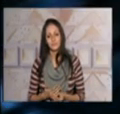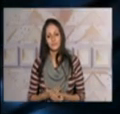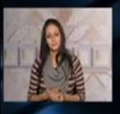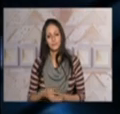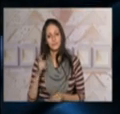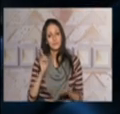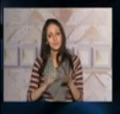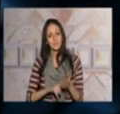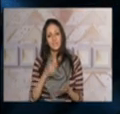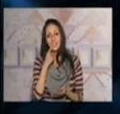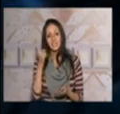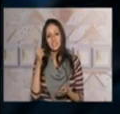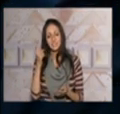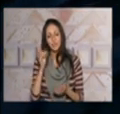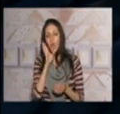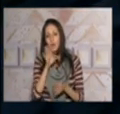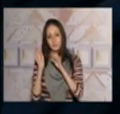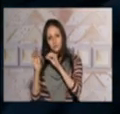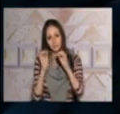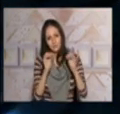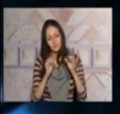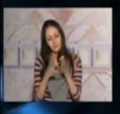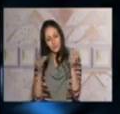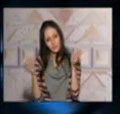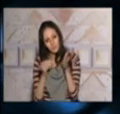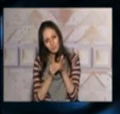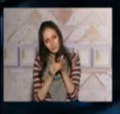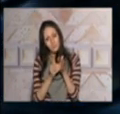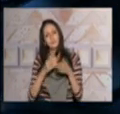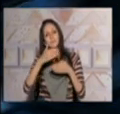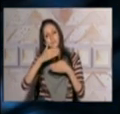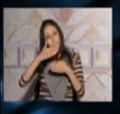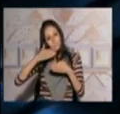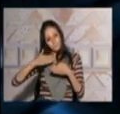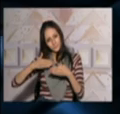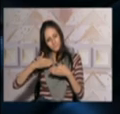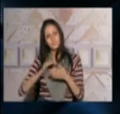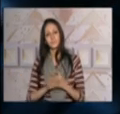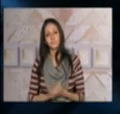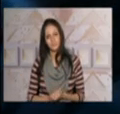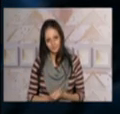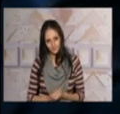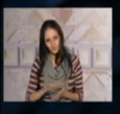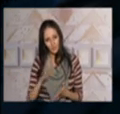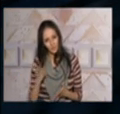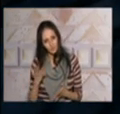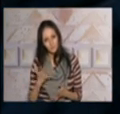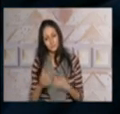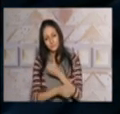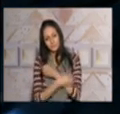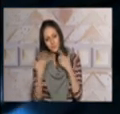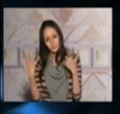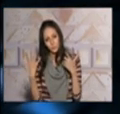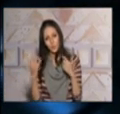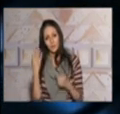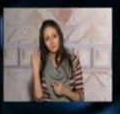العام الدراسي بدا متاخرا السنه دي في شهر اكتوبر، مع ان دايما بيبدا في شهر سبتمبر او الاسبوع الثالث من